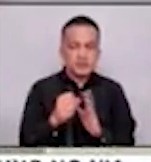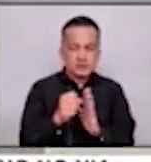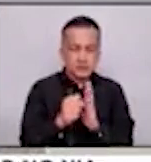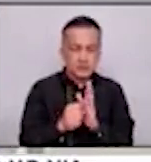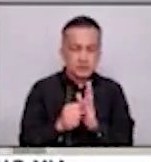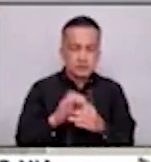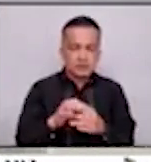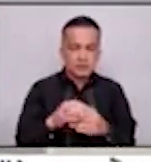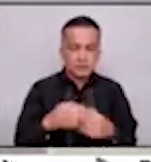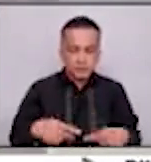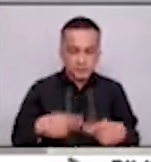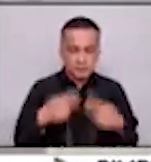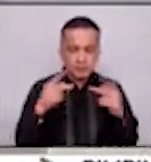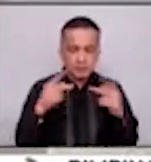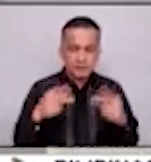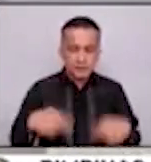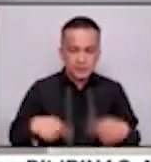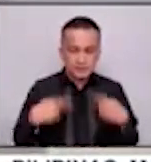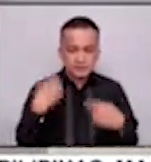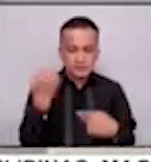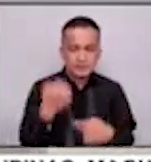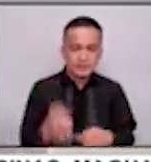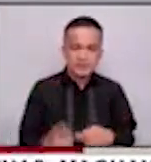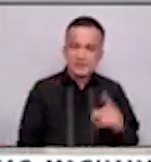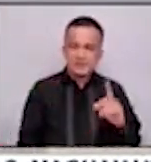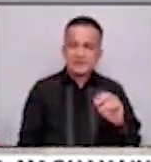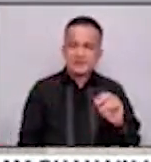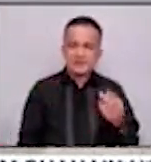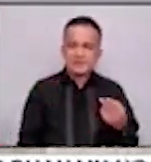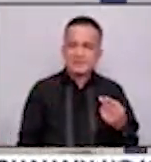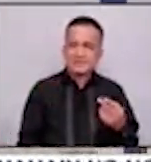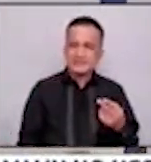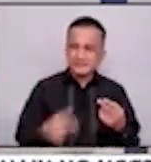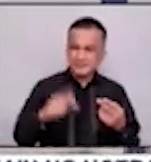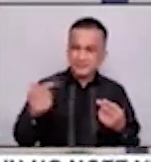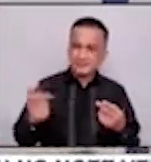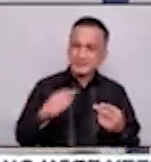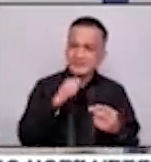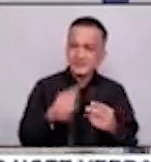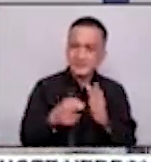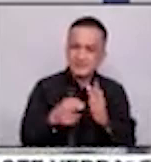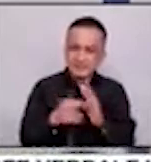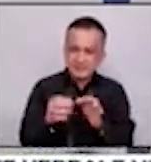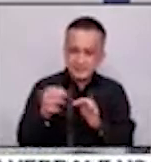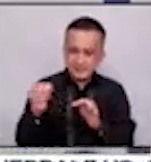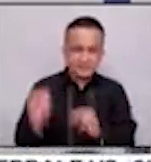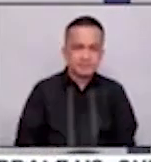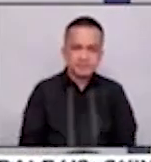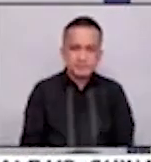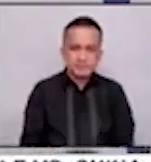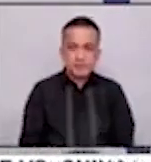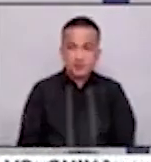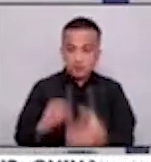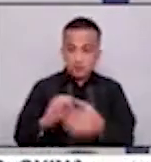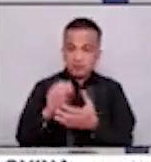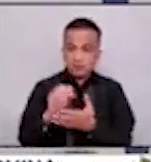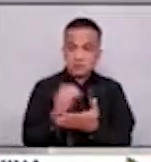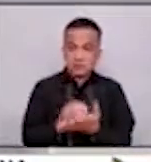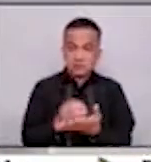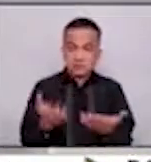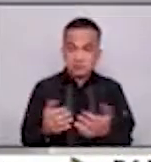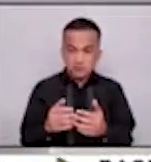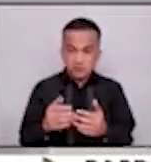not requesting for another extension of the state of calamity. But of course, pag dumating tayo sa point na